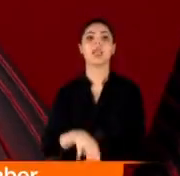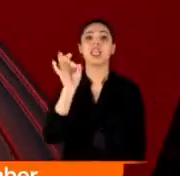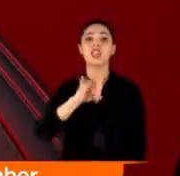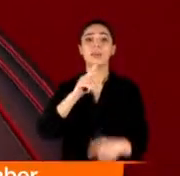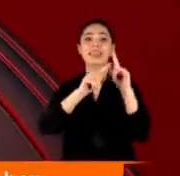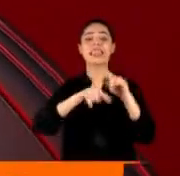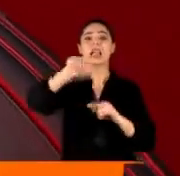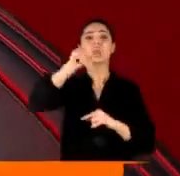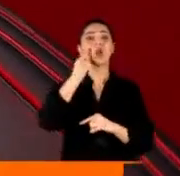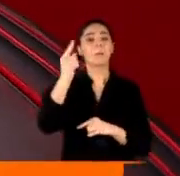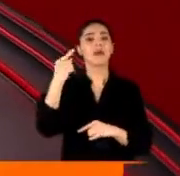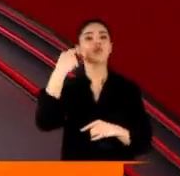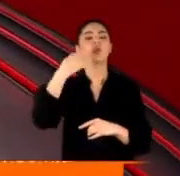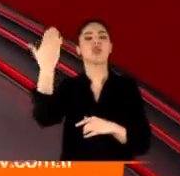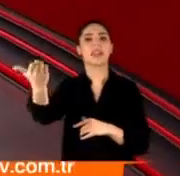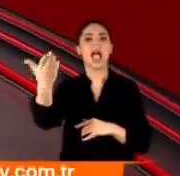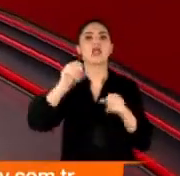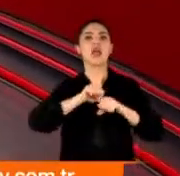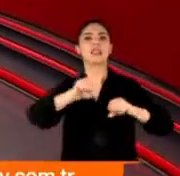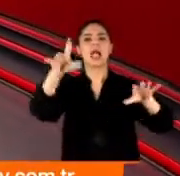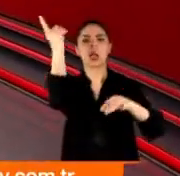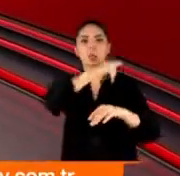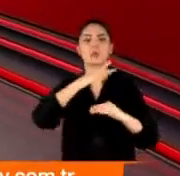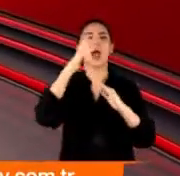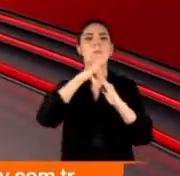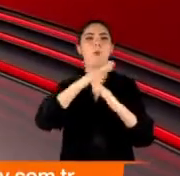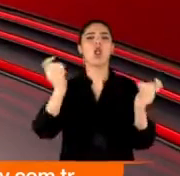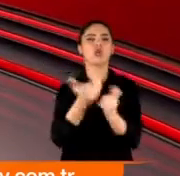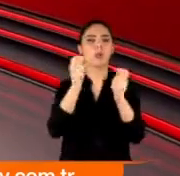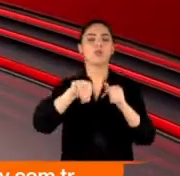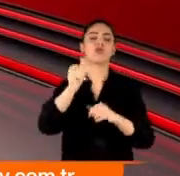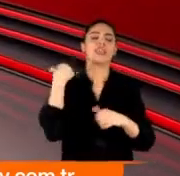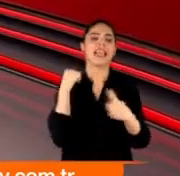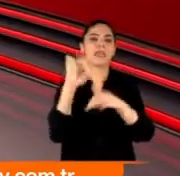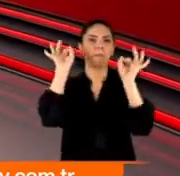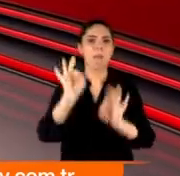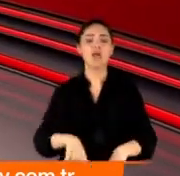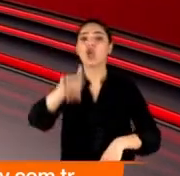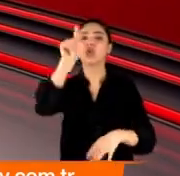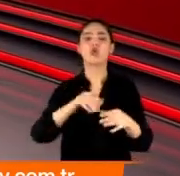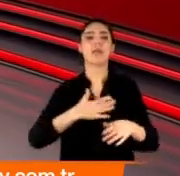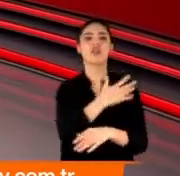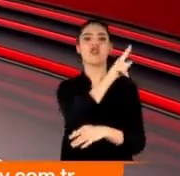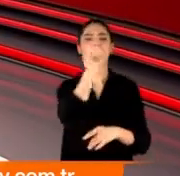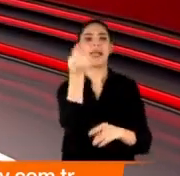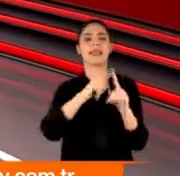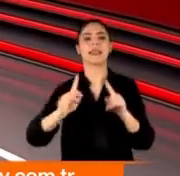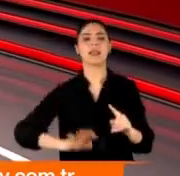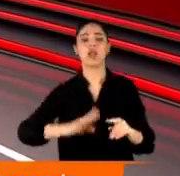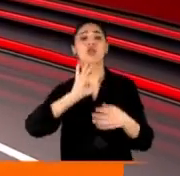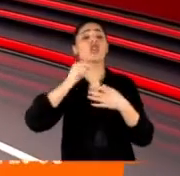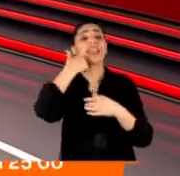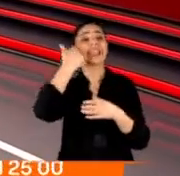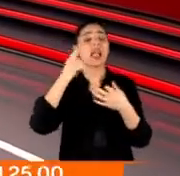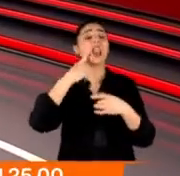Ve gelelim siyaset gündemine. Cumhurbaşkanı Erdoğan salgın dolayısıyla ara verdiği kongrelere bugün yeniden başladı. Gündeminde Cumhuriyet Halk Partisi lideri Kemal Kılıçdaroğlu'nun